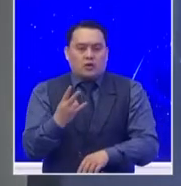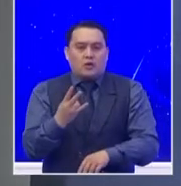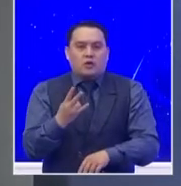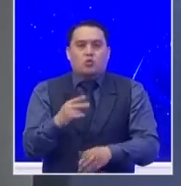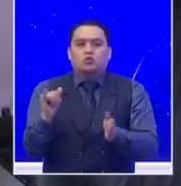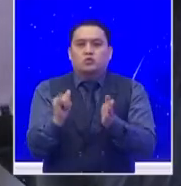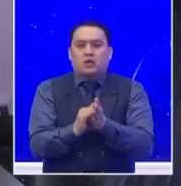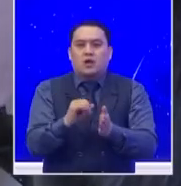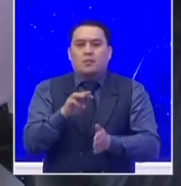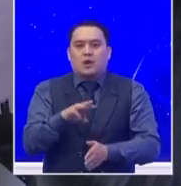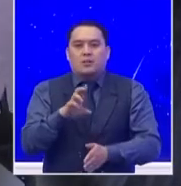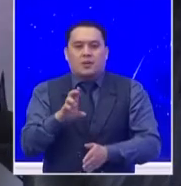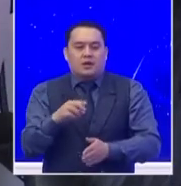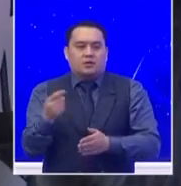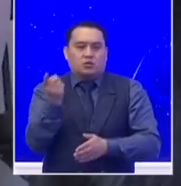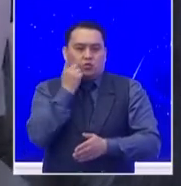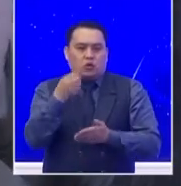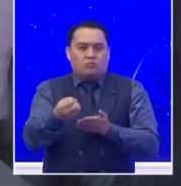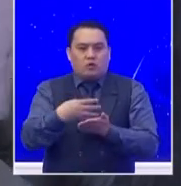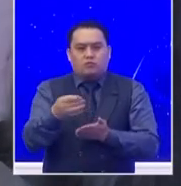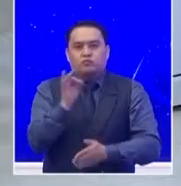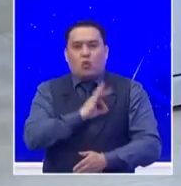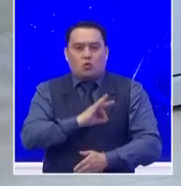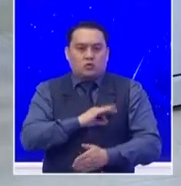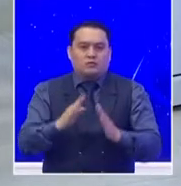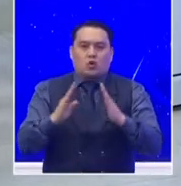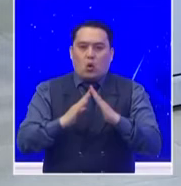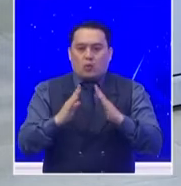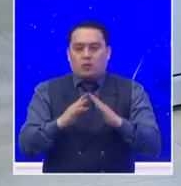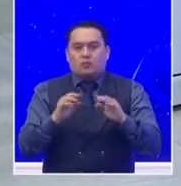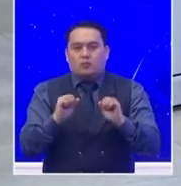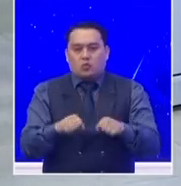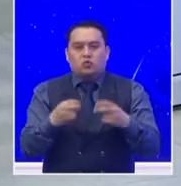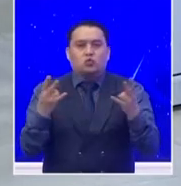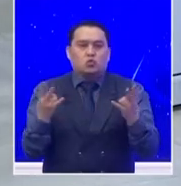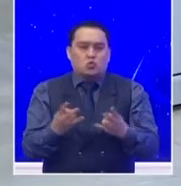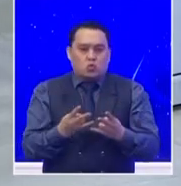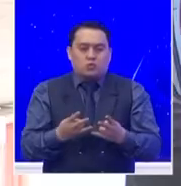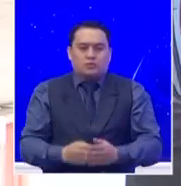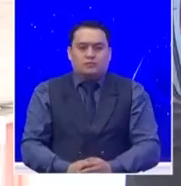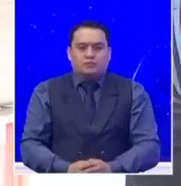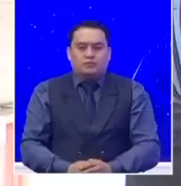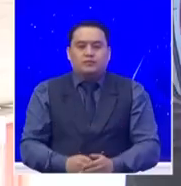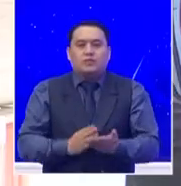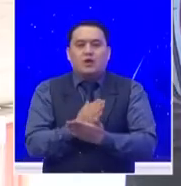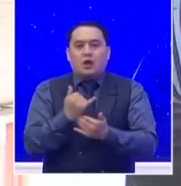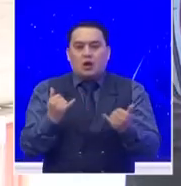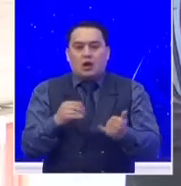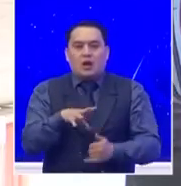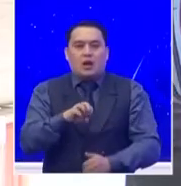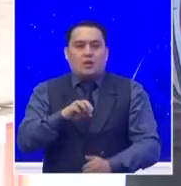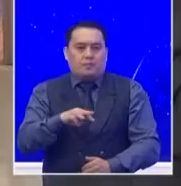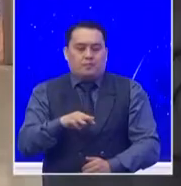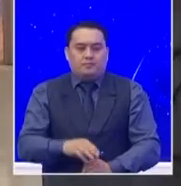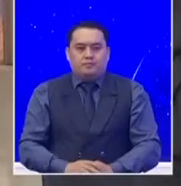менее, установить приложение на смартфон и начать им пользоваться, не выходя из дома, считает необходимым и клиент центра обслуживания Лялим